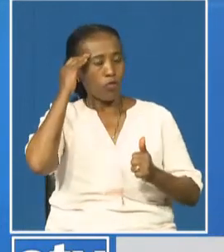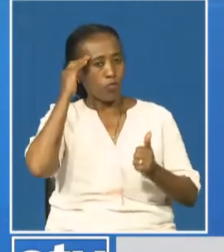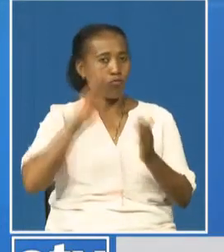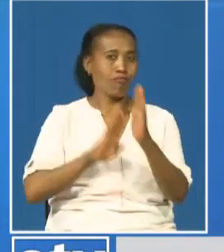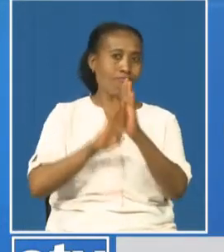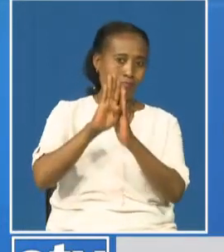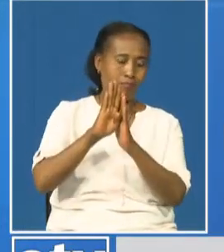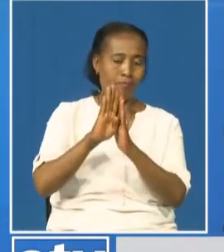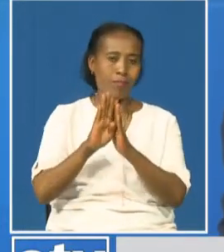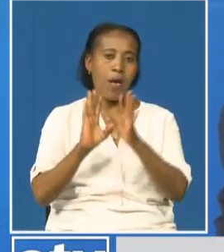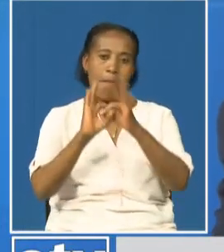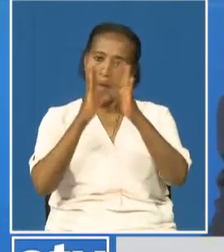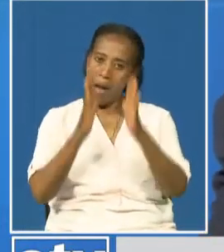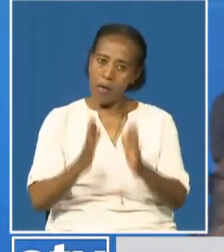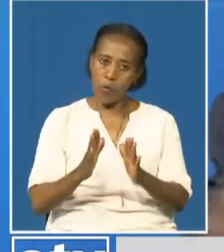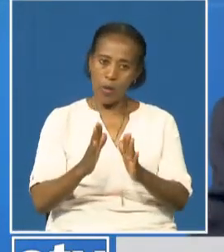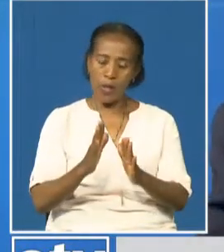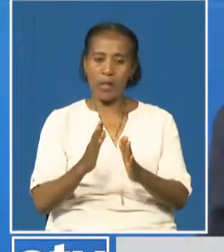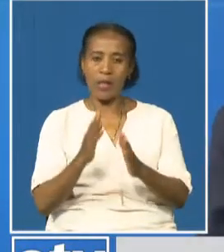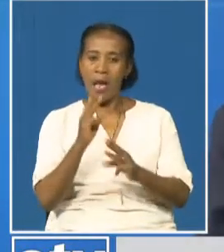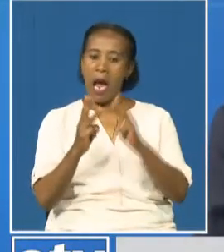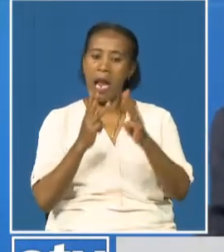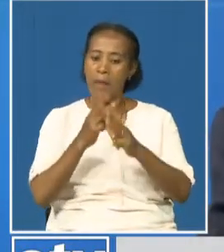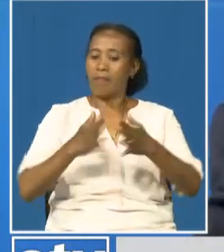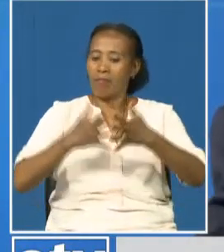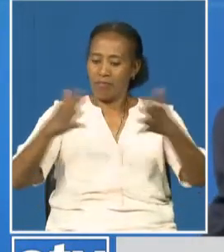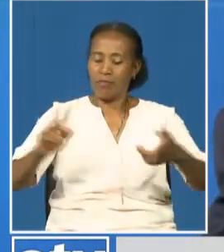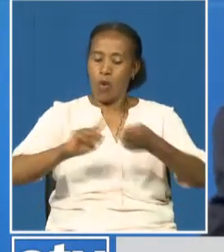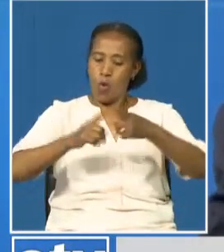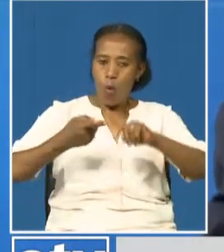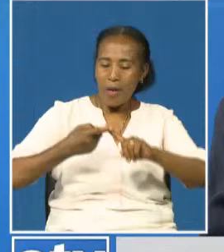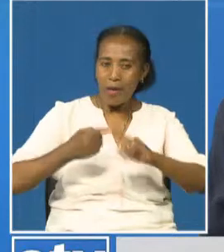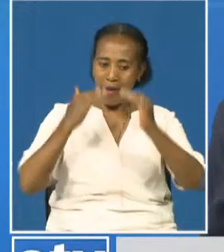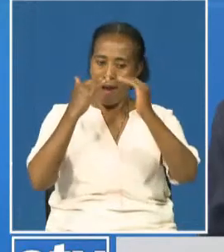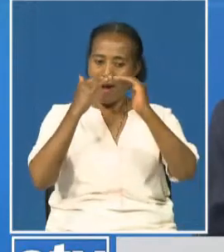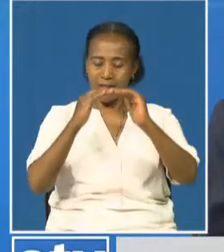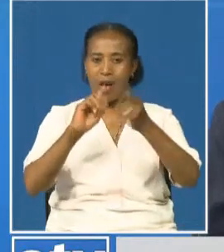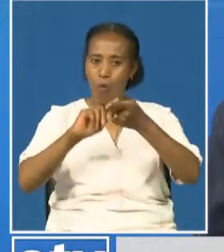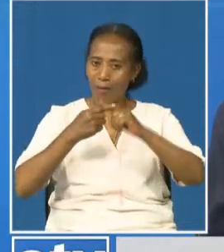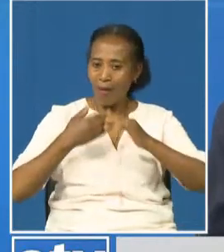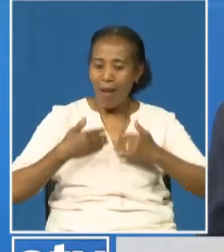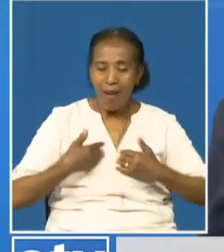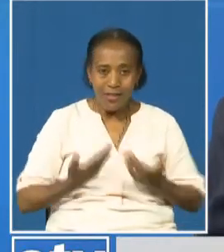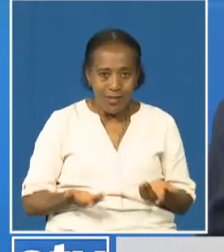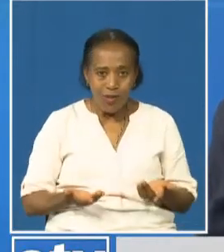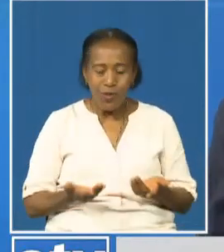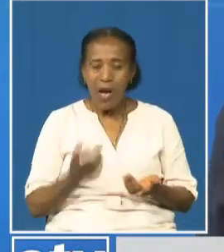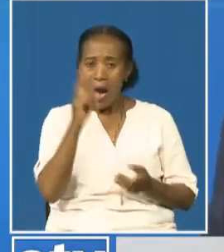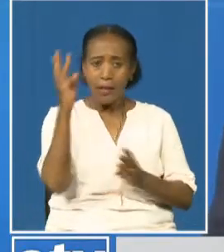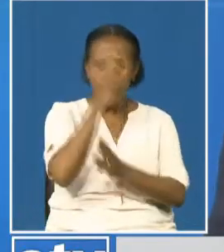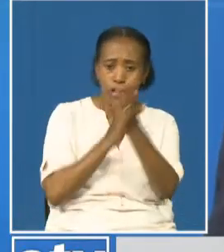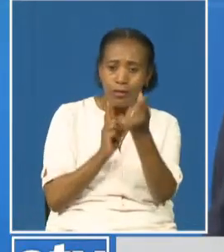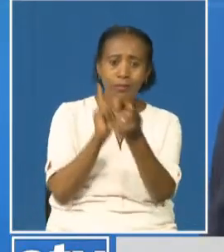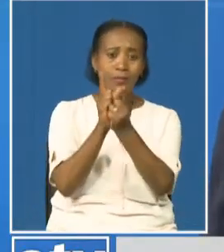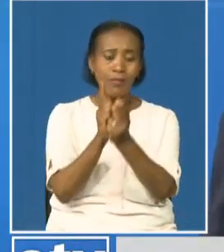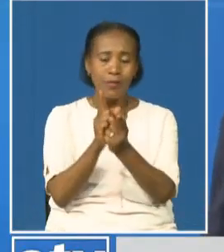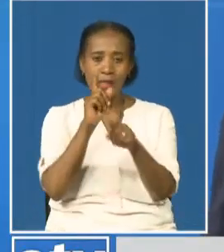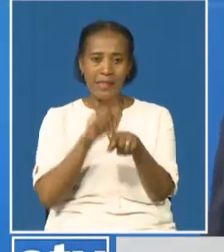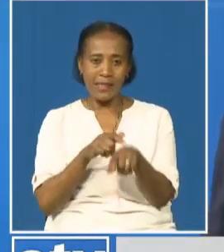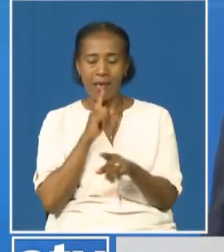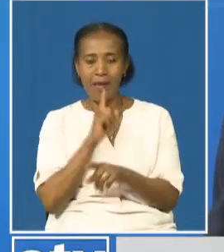ስለሚያድጉ በማህበራዊ ዓለማቸውም ስለሚሰፋ ጓደኛ አቻ ስለሚኖራቸው አንድ ችግር በሚገጥማቸው